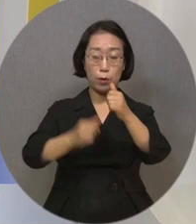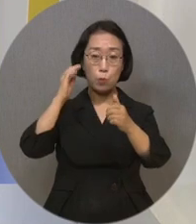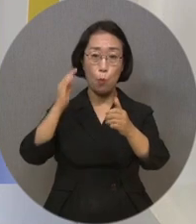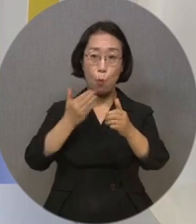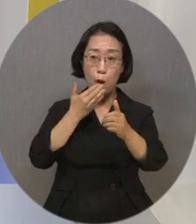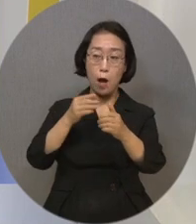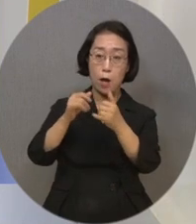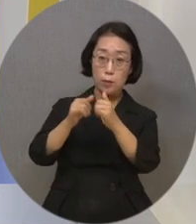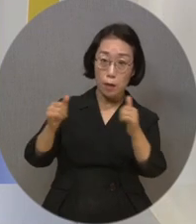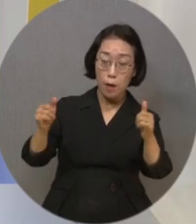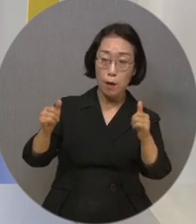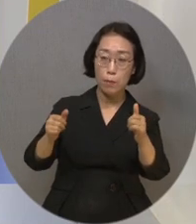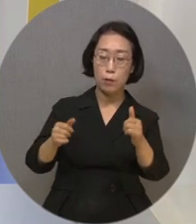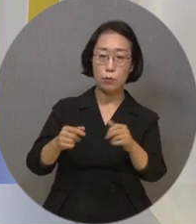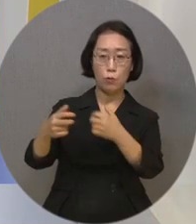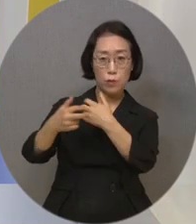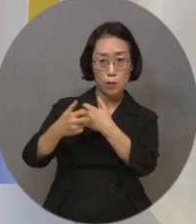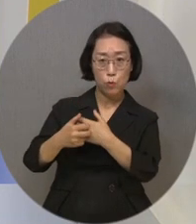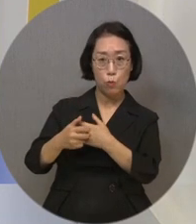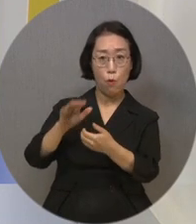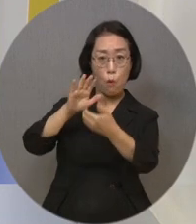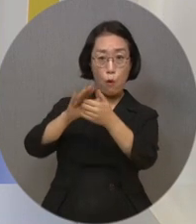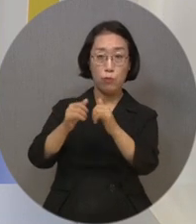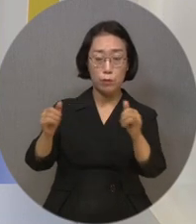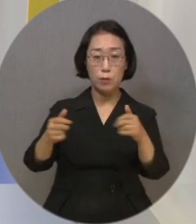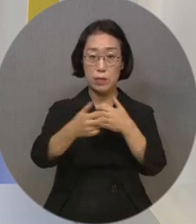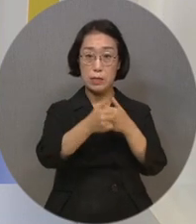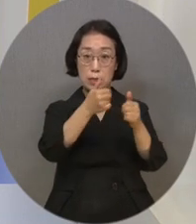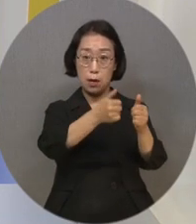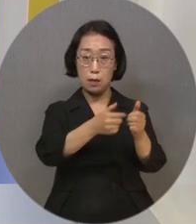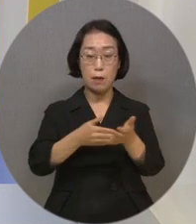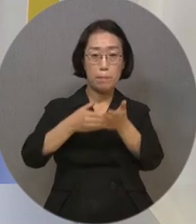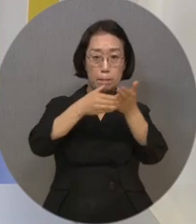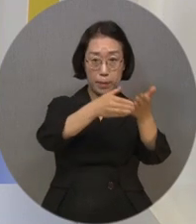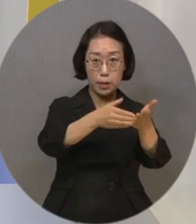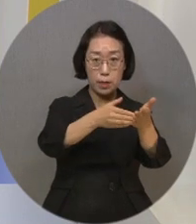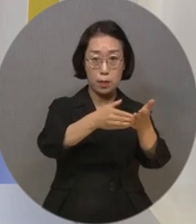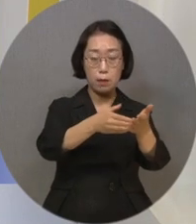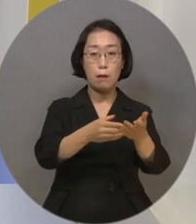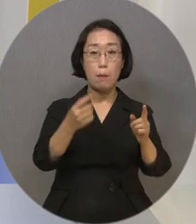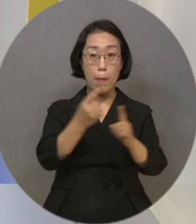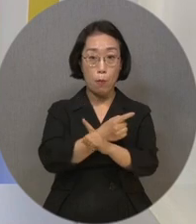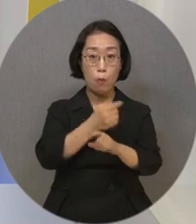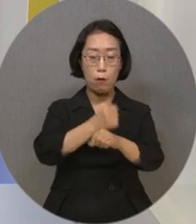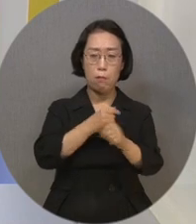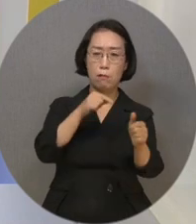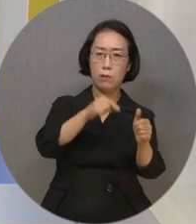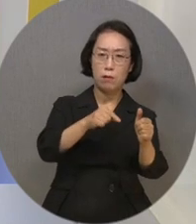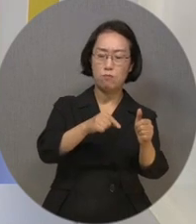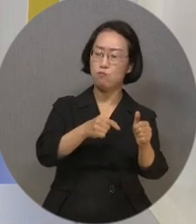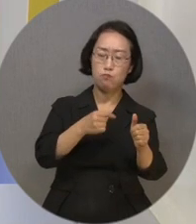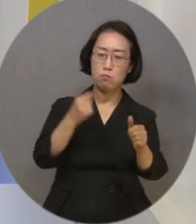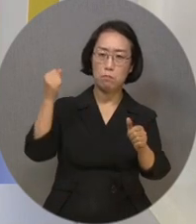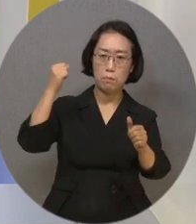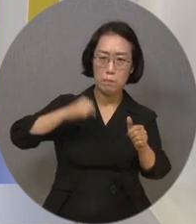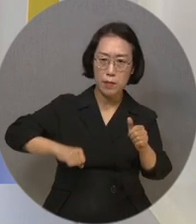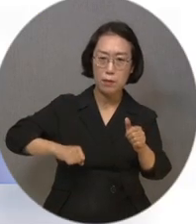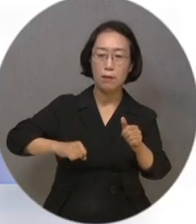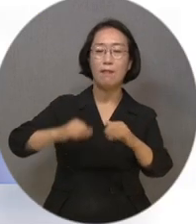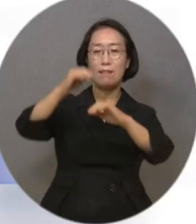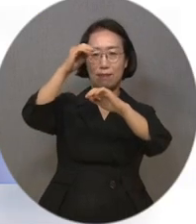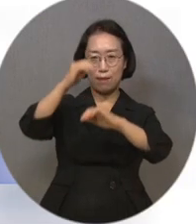청각장애를 이유로 진료를 거부한 의사에게이 개선 권고를 통제했으나 해당 의사는이를 불수용했다는